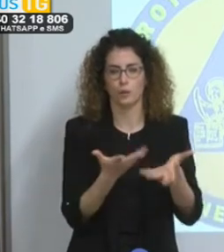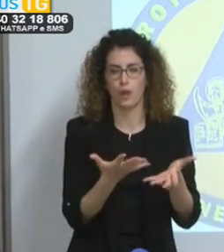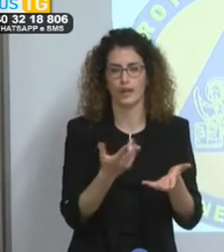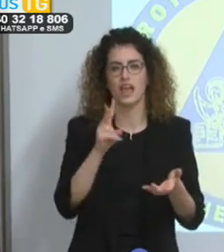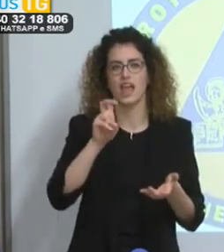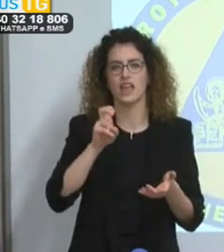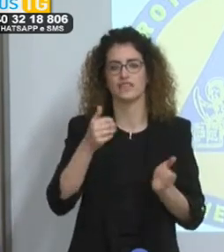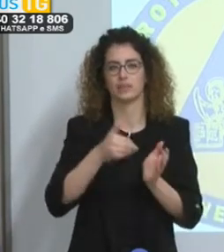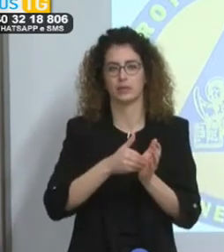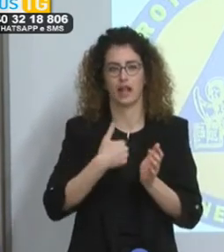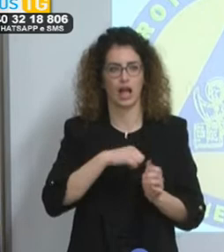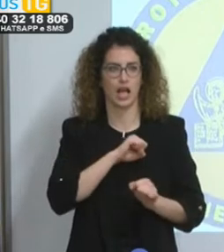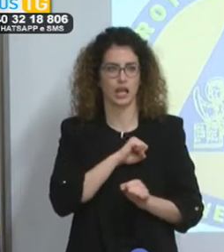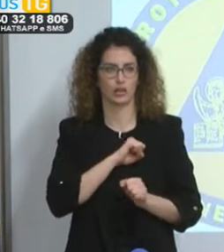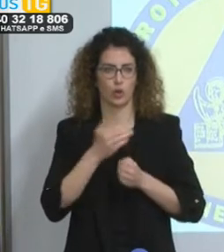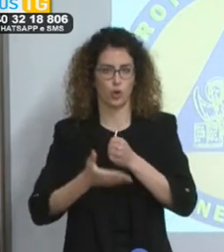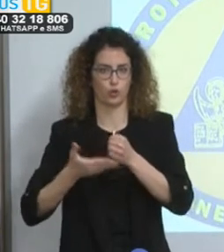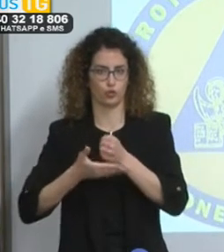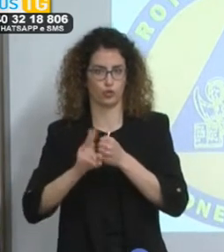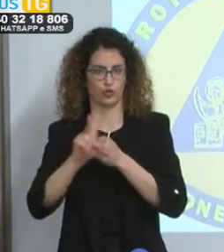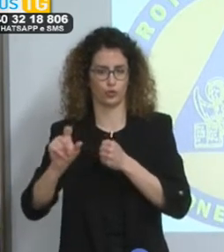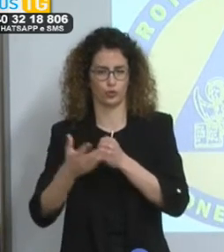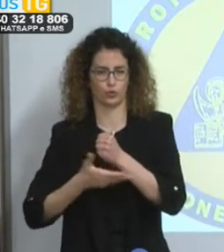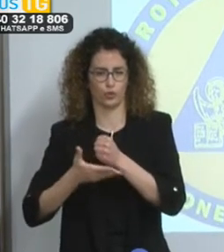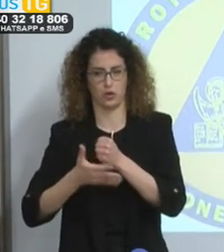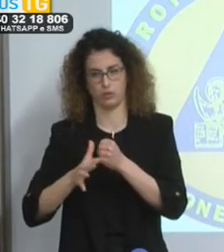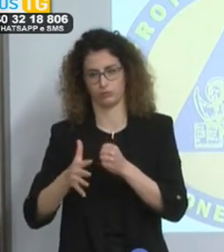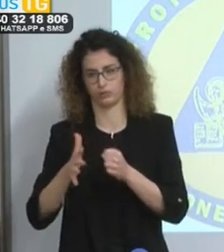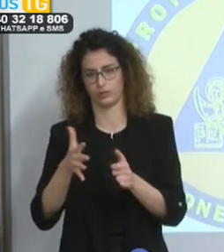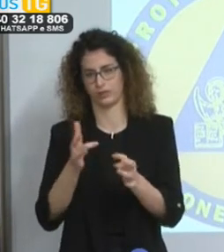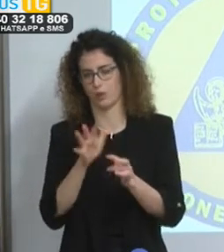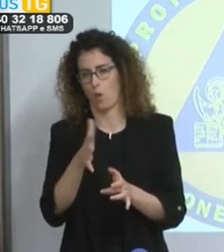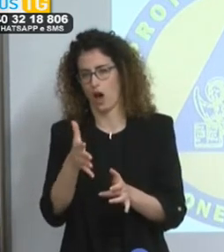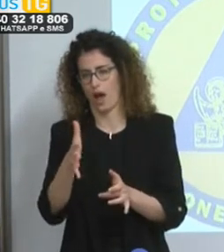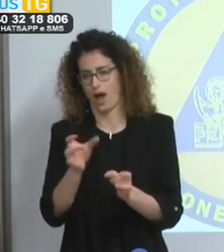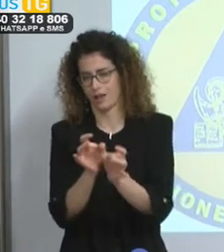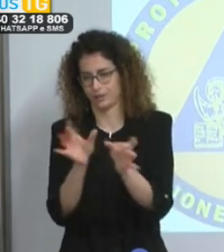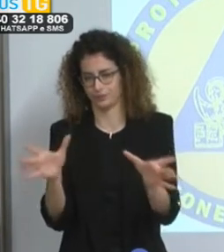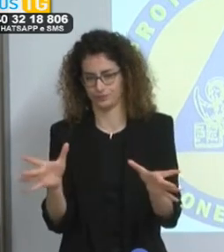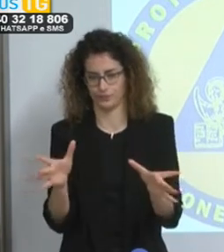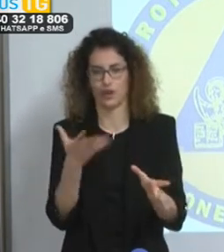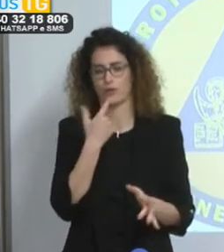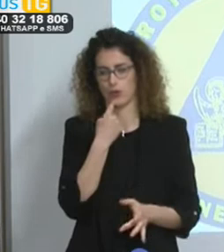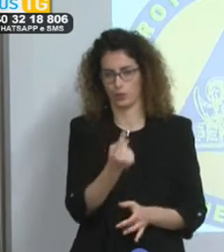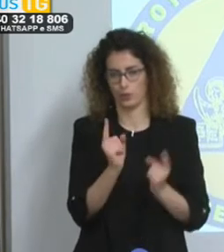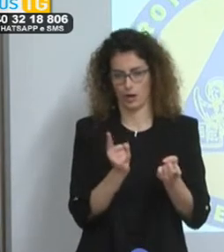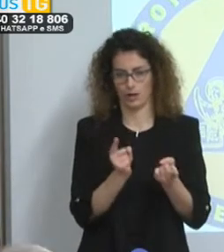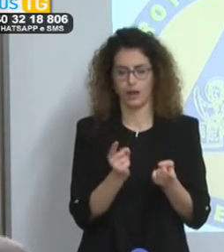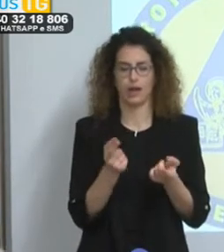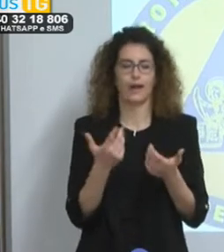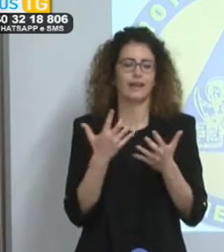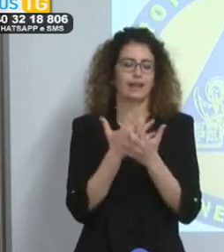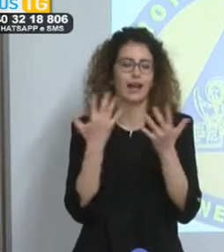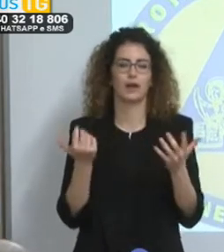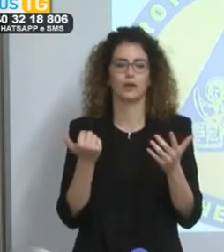parte finale della liberazione. Cioè, sto dicendo cosa? È inevitabile che si vada verso una fase di convivenza. Allora, chi